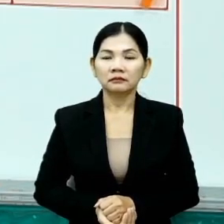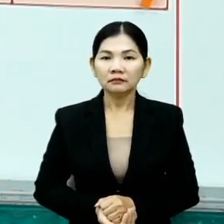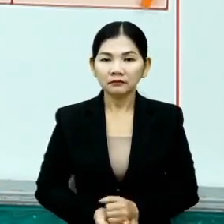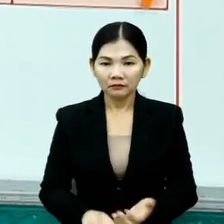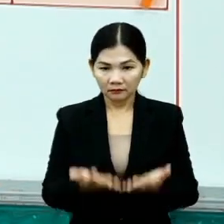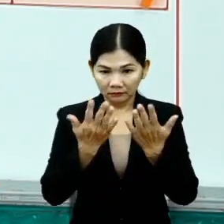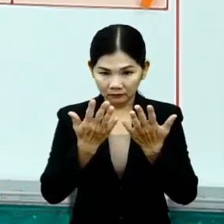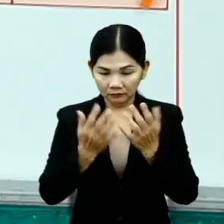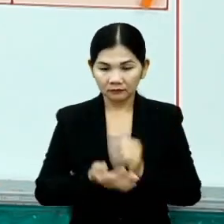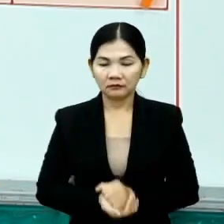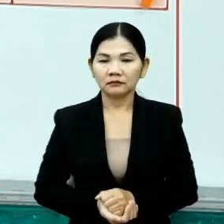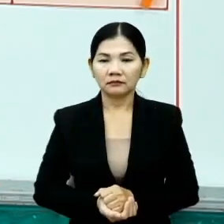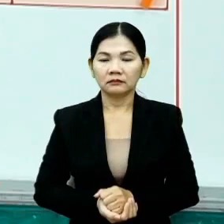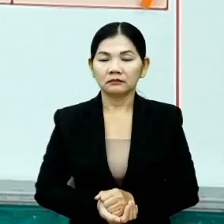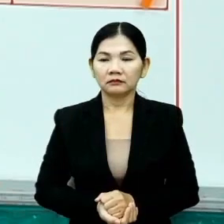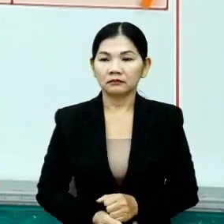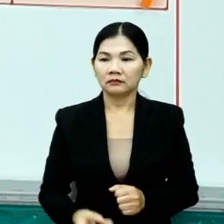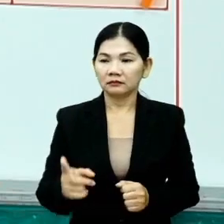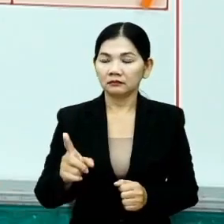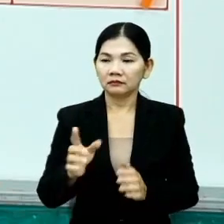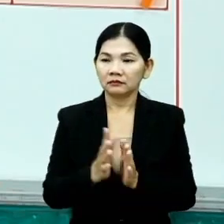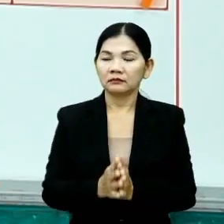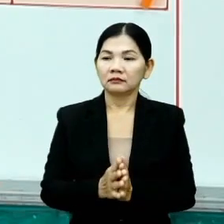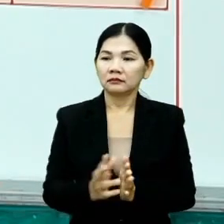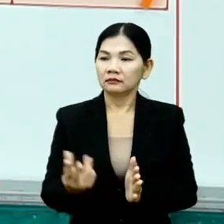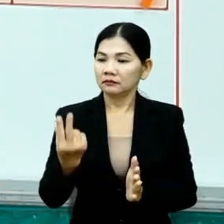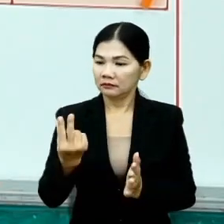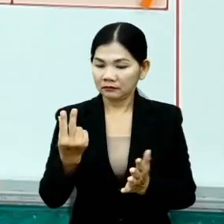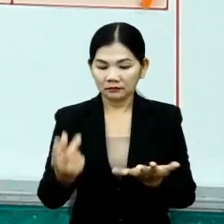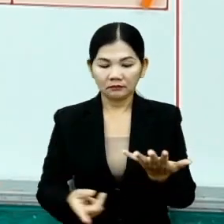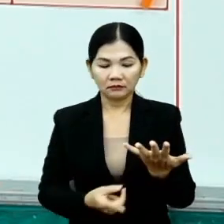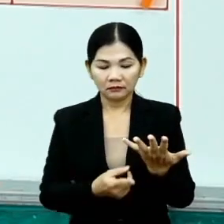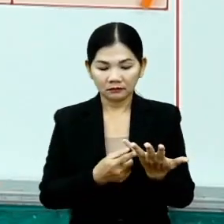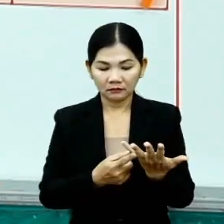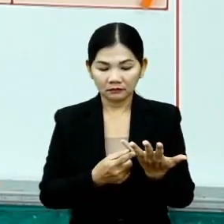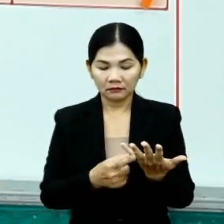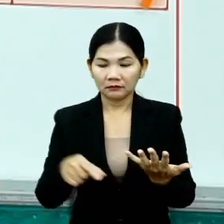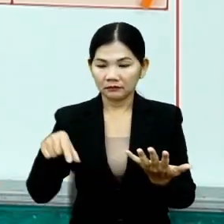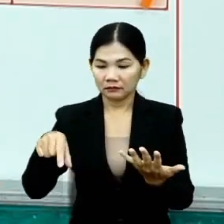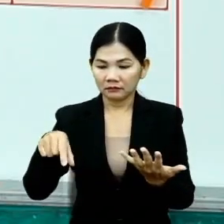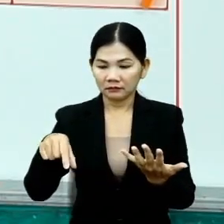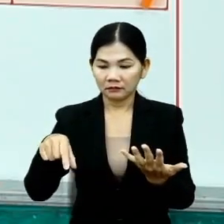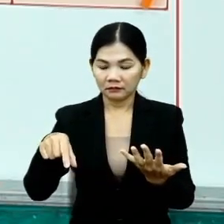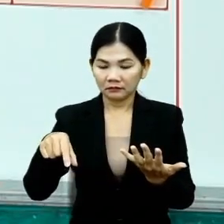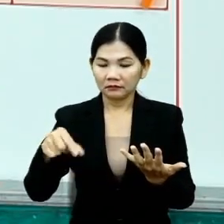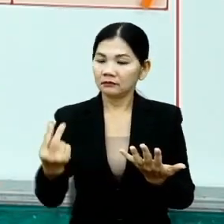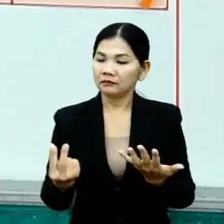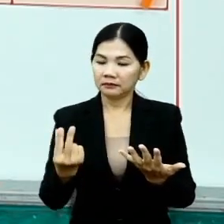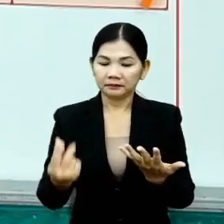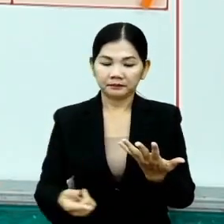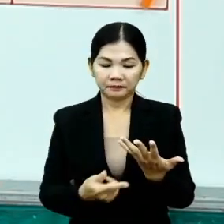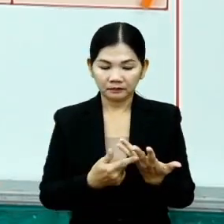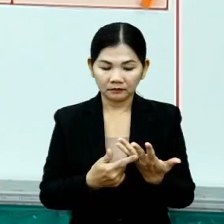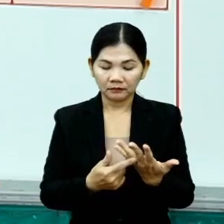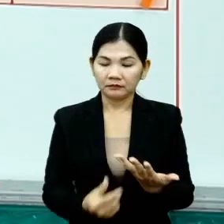tiêm toán tho á thầy co ải